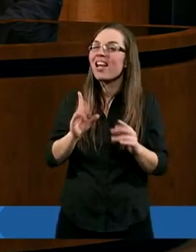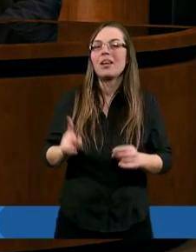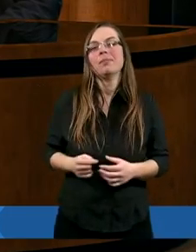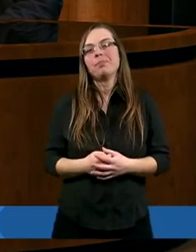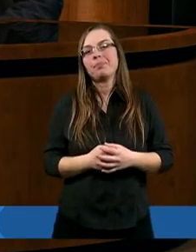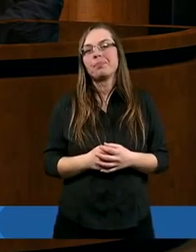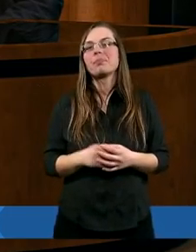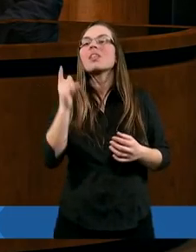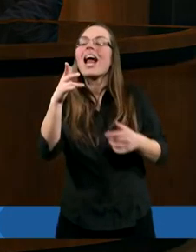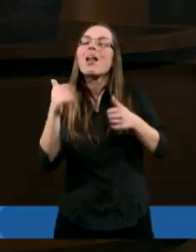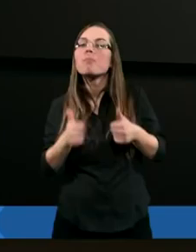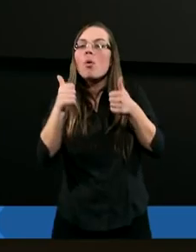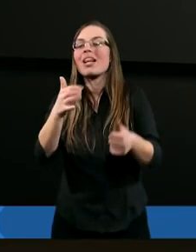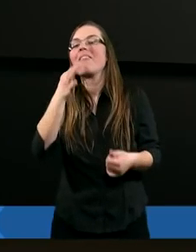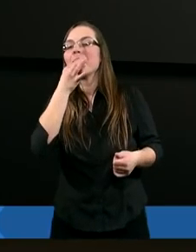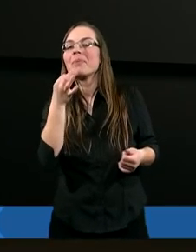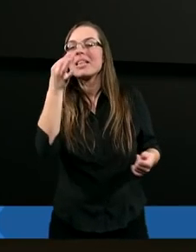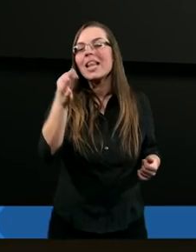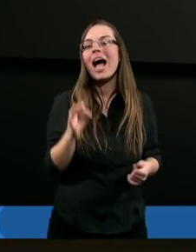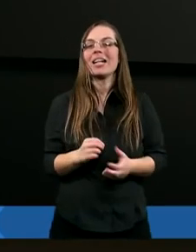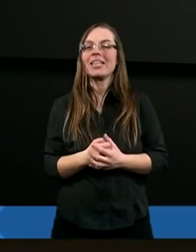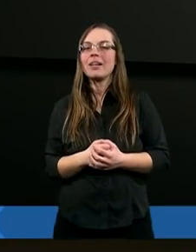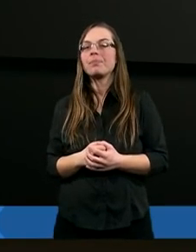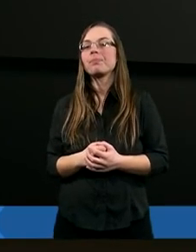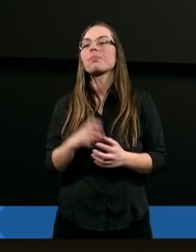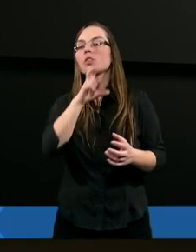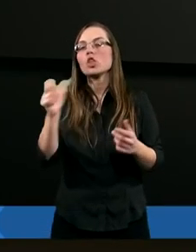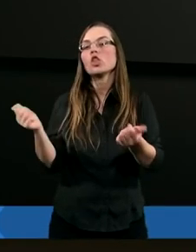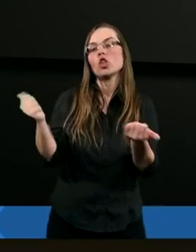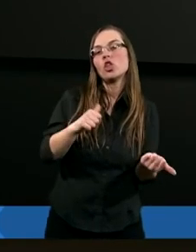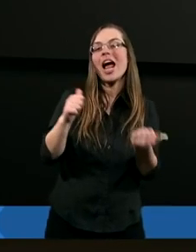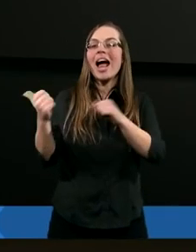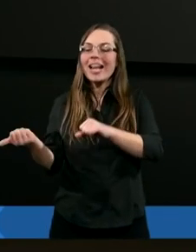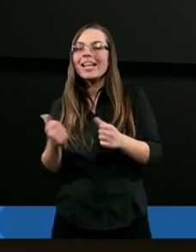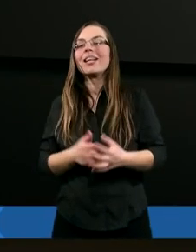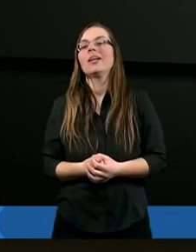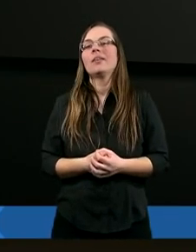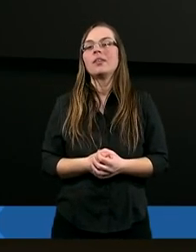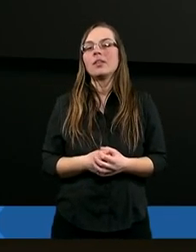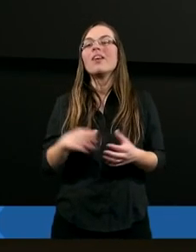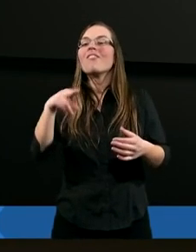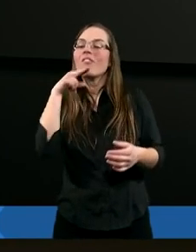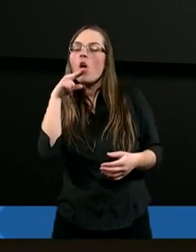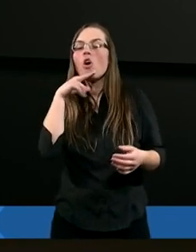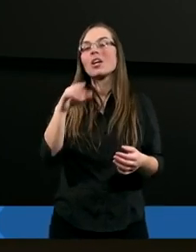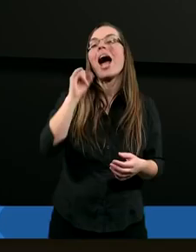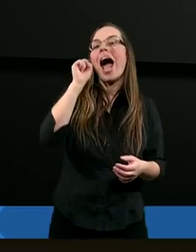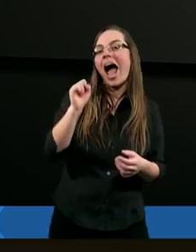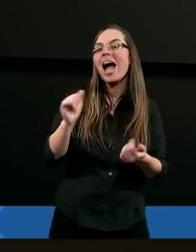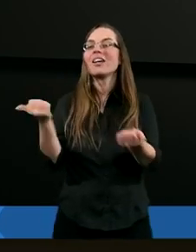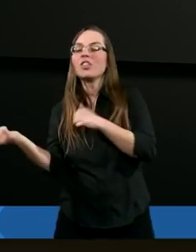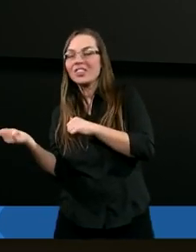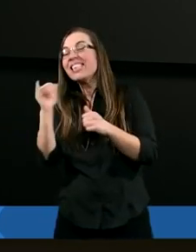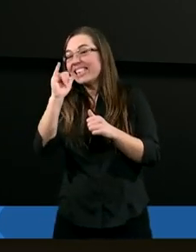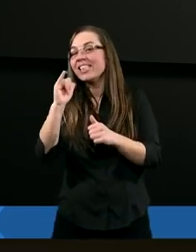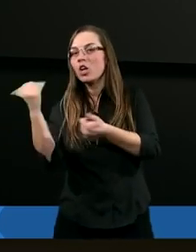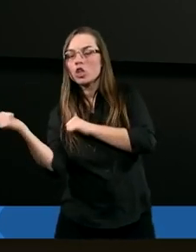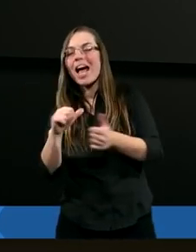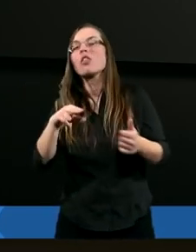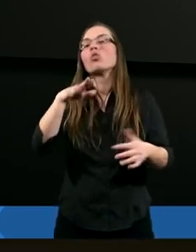A takie bym postawił pytanie, czy chrzest wodny i chrzest